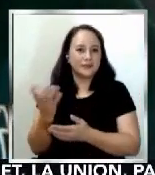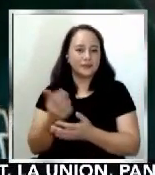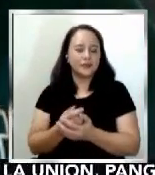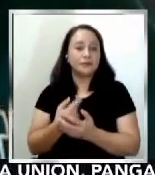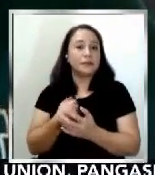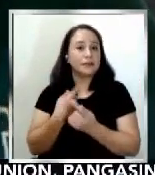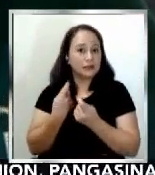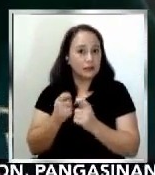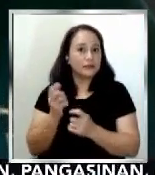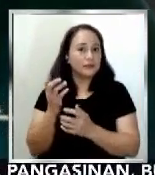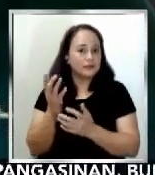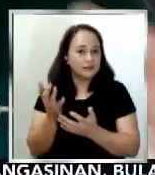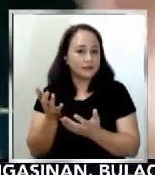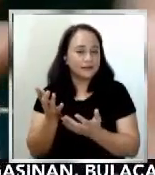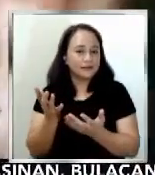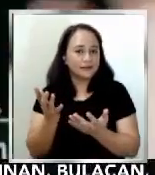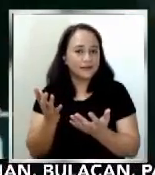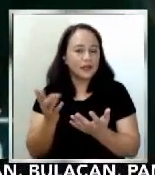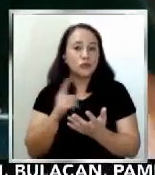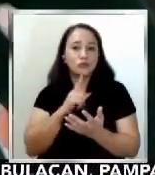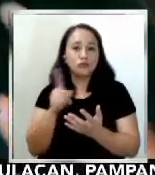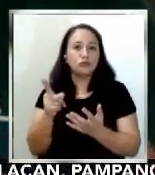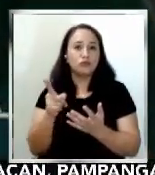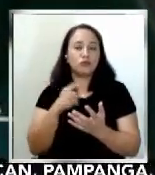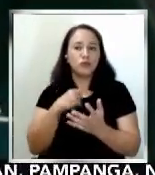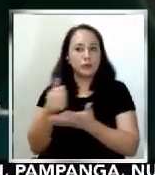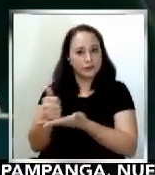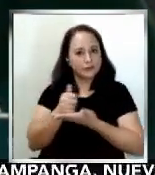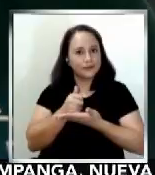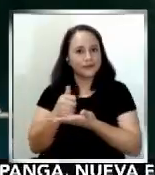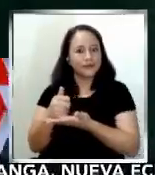na, talaga magtutulungan kaming lahat.